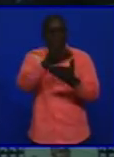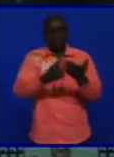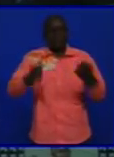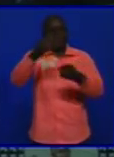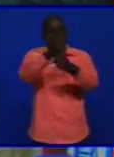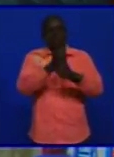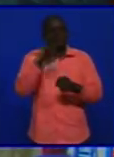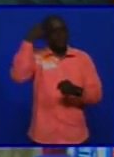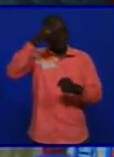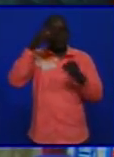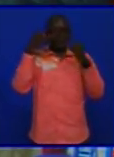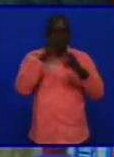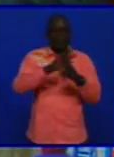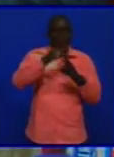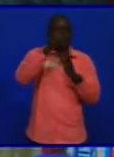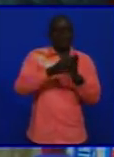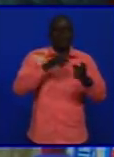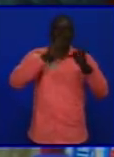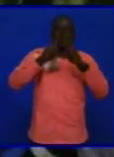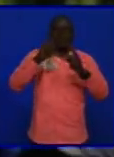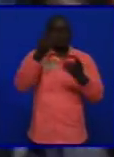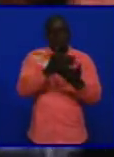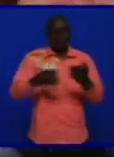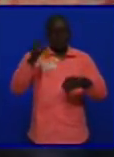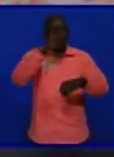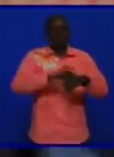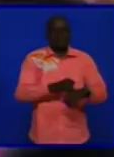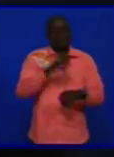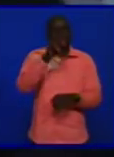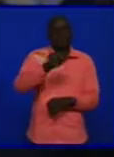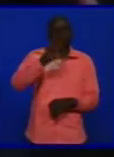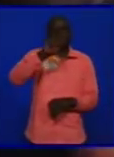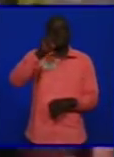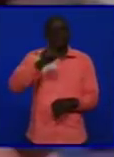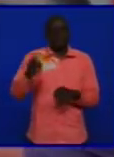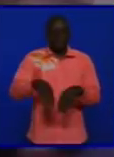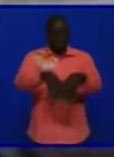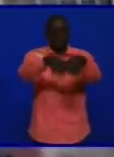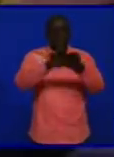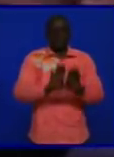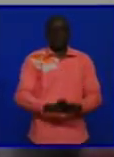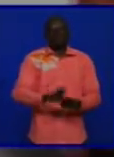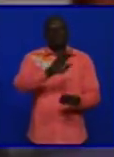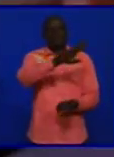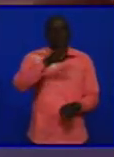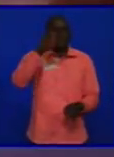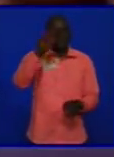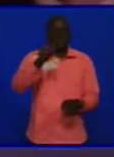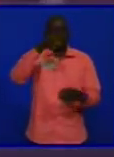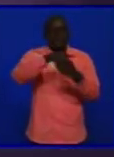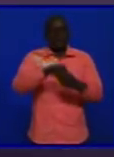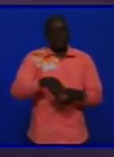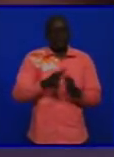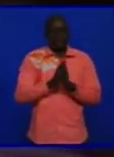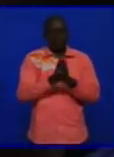parle dans quelques instants. Et puis la Tanzanie qui enterre les 224 morts du naufrage du ferry sur le lac Victoria